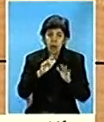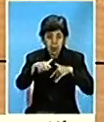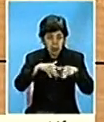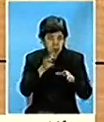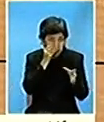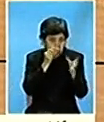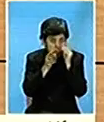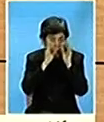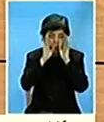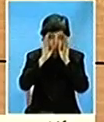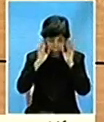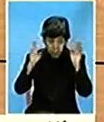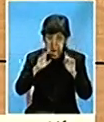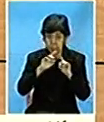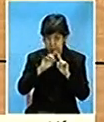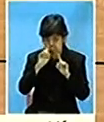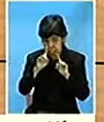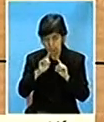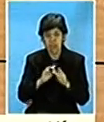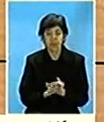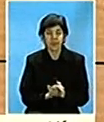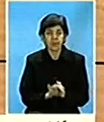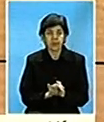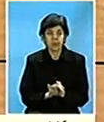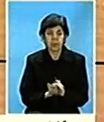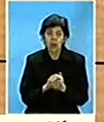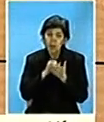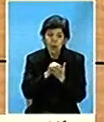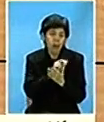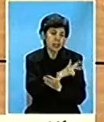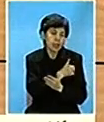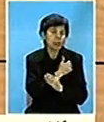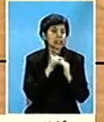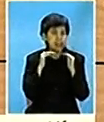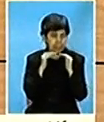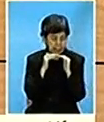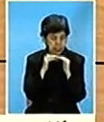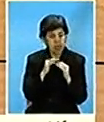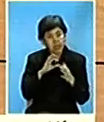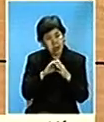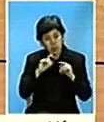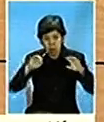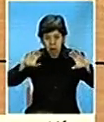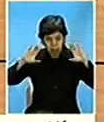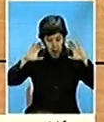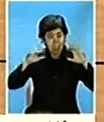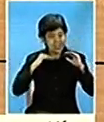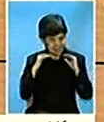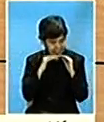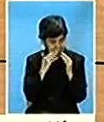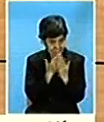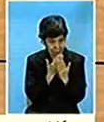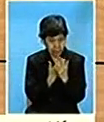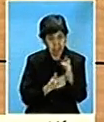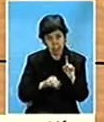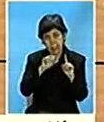ราบเรื่องที่1คือเรื่องสิทธิในการรับบริการสาธารณสุขและสวัสดิการจากรัฐซึ่งมีงบกว่าแสนล้